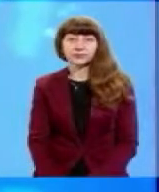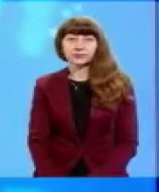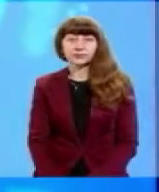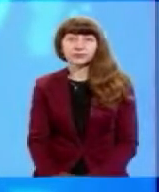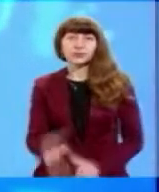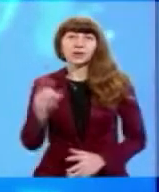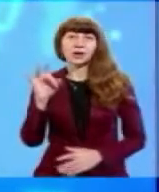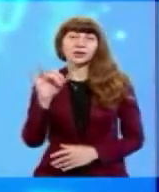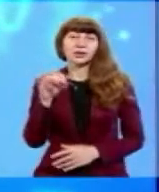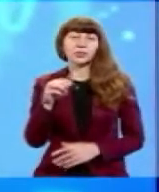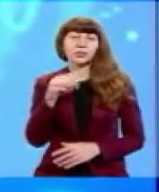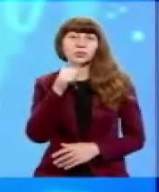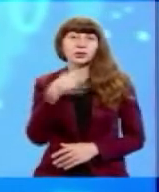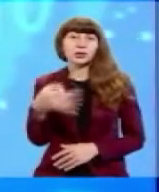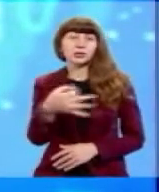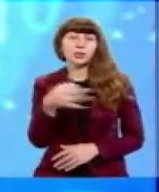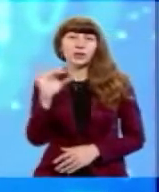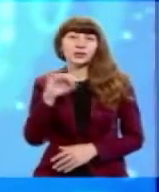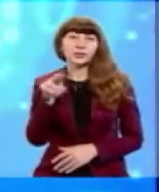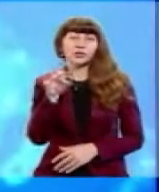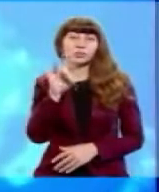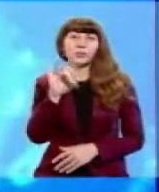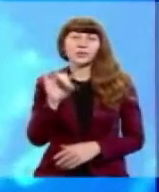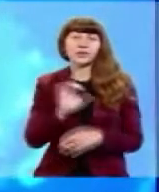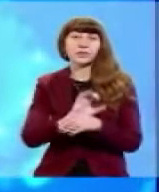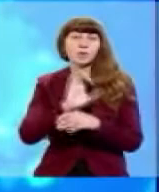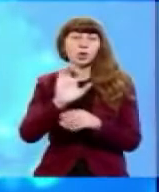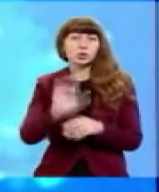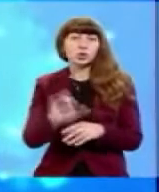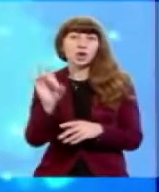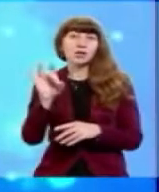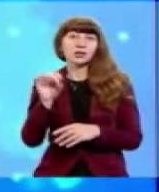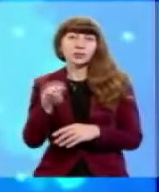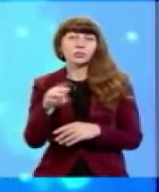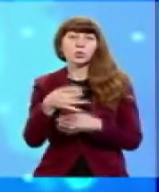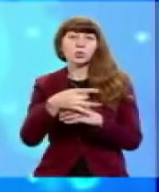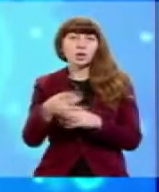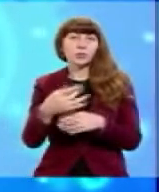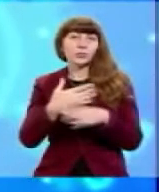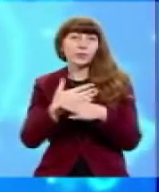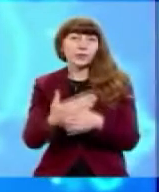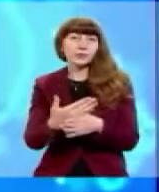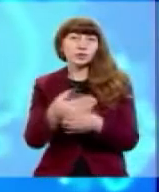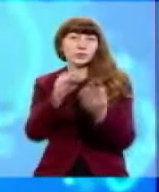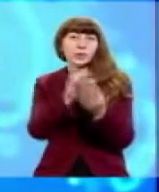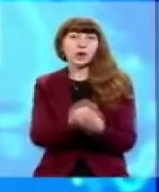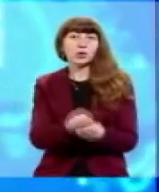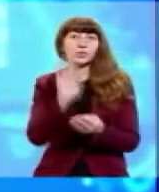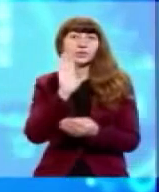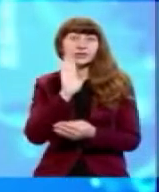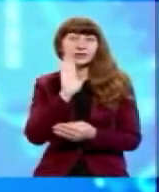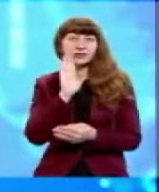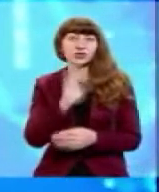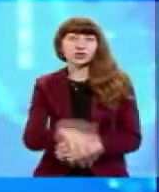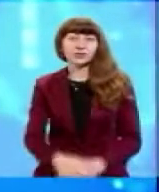Қостанай облысының әкімі Архимед Мұхамбетов аудан әкіміне кішкентай Мәдинаны жерлеу рәсіміне көмектесіп, қыздың отбасына материалдық көмек